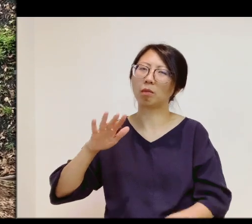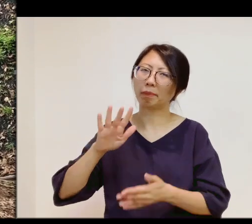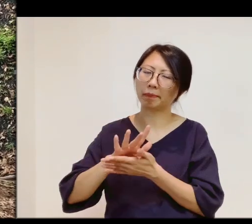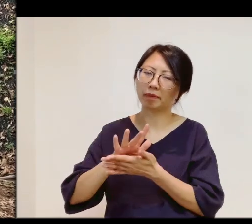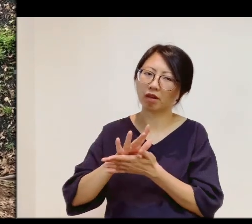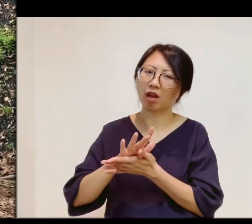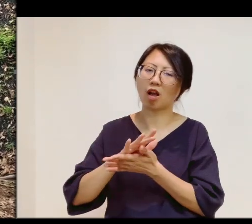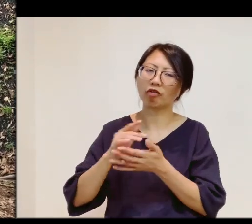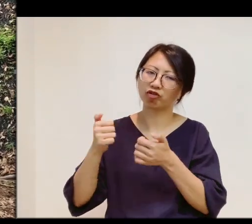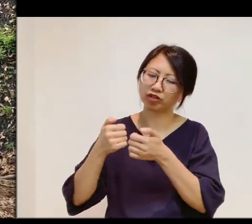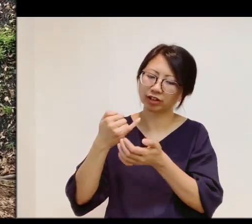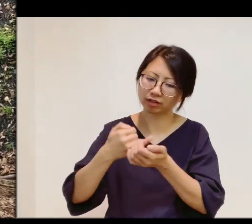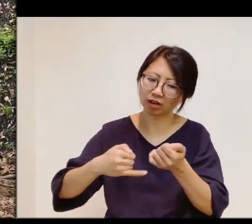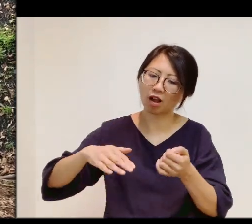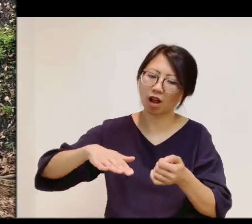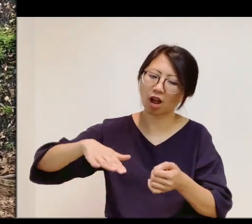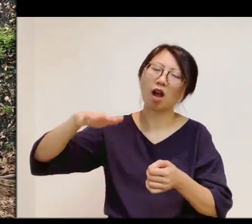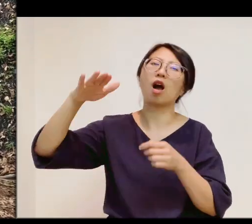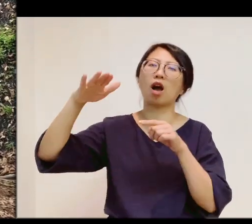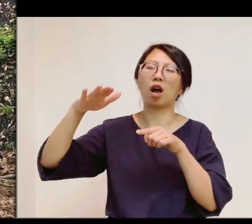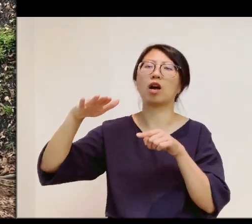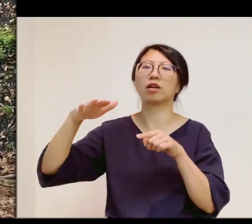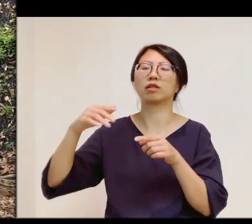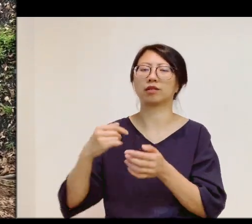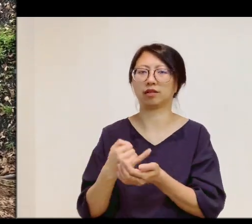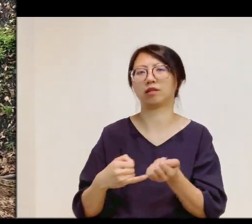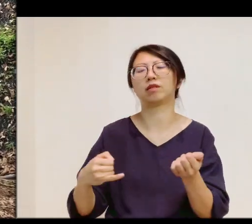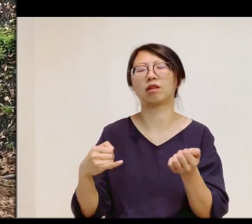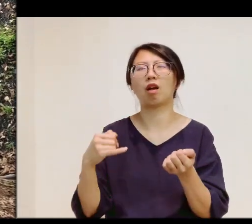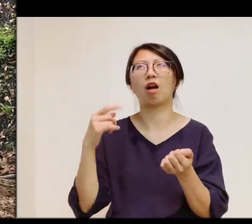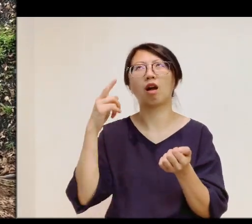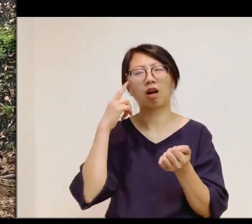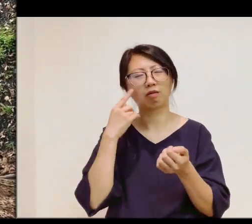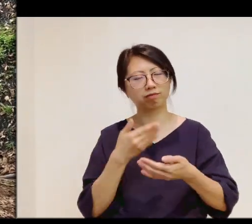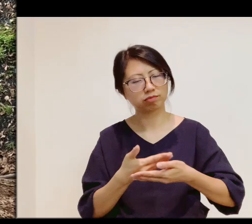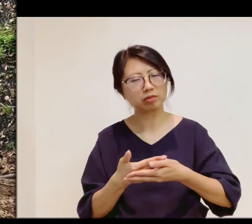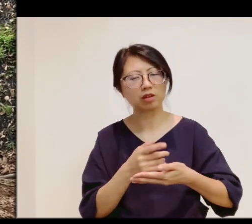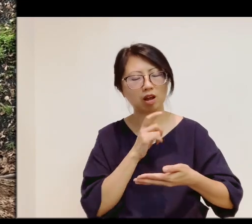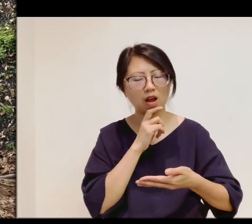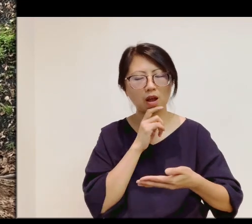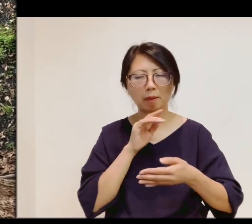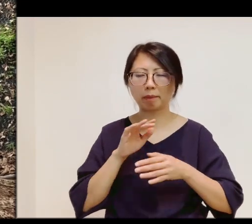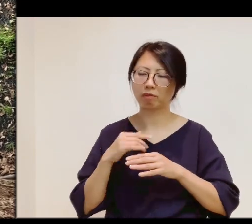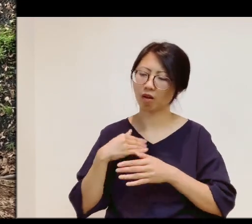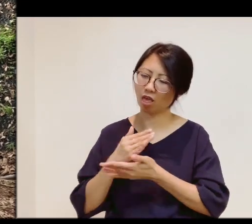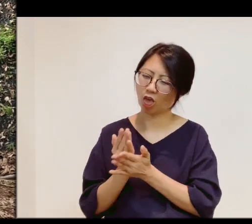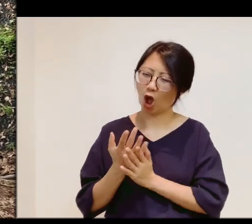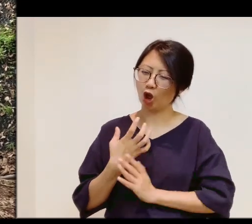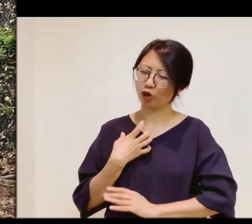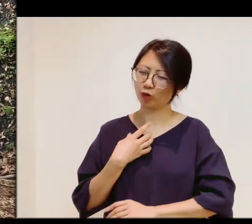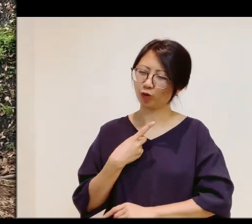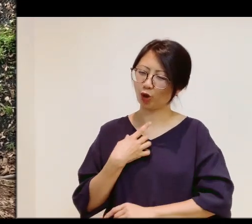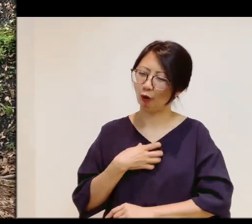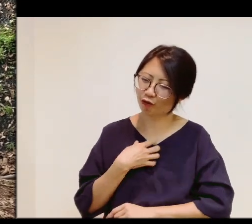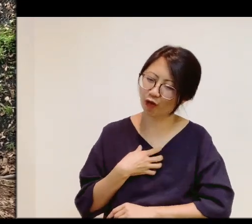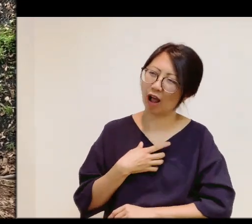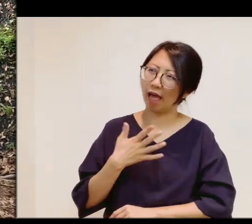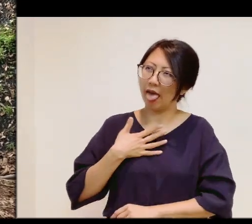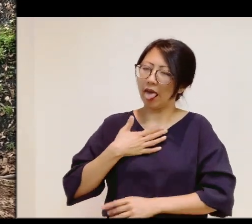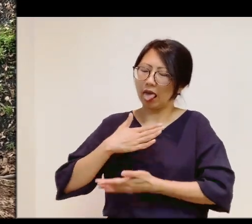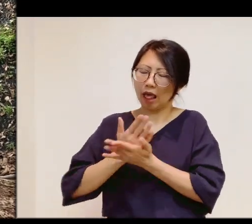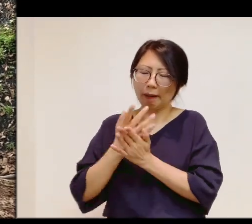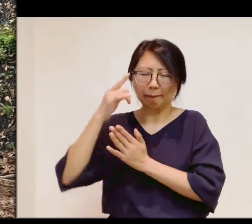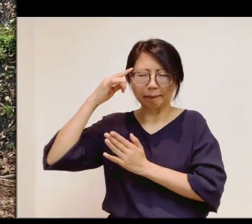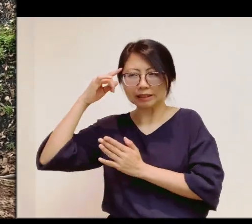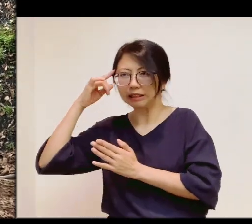咧，佢先可以放下咧，即係呢啲咁樣嘅痛苦同埋呢啲咁嘅恐懼。一個人不放下過往這些事情